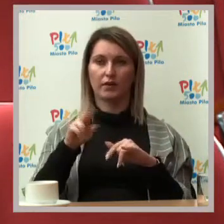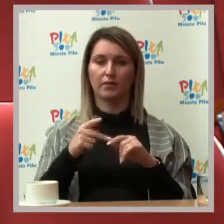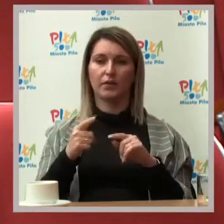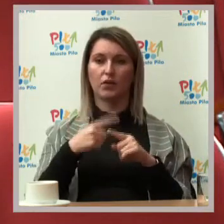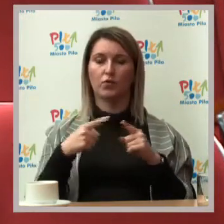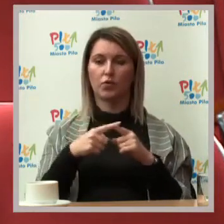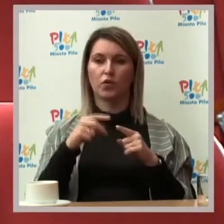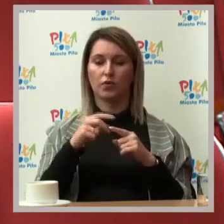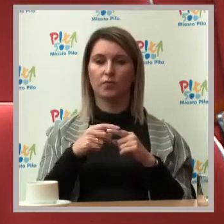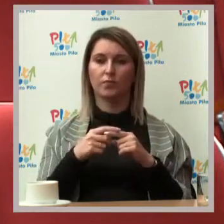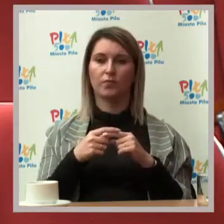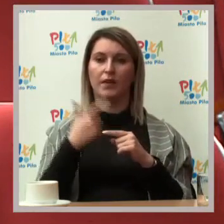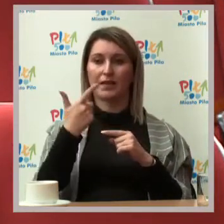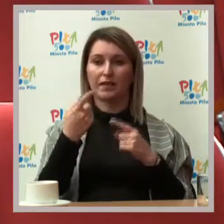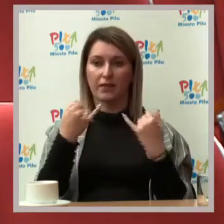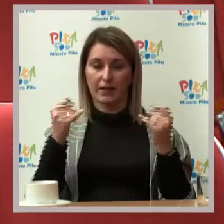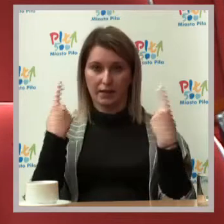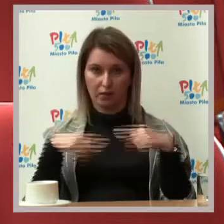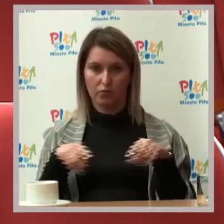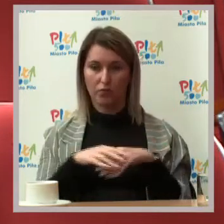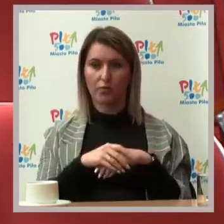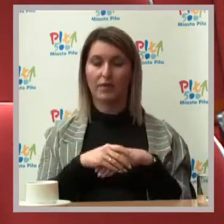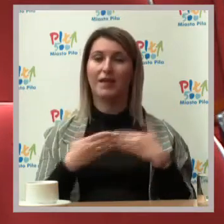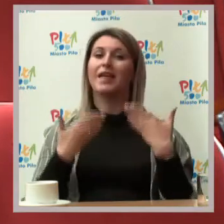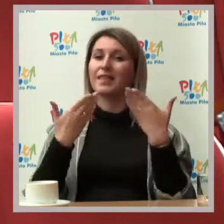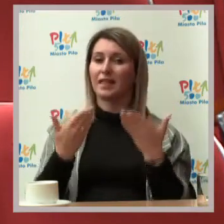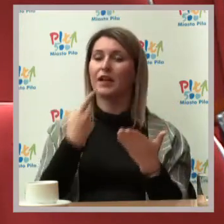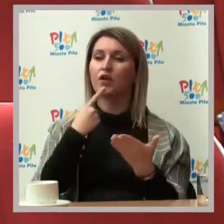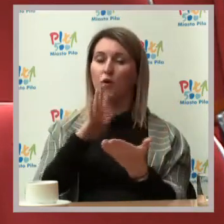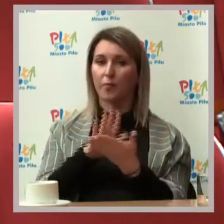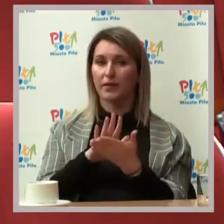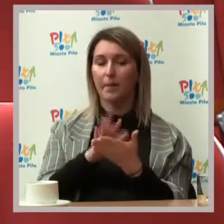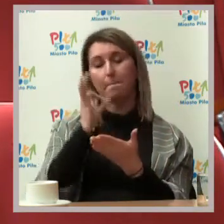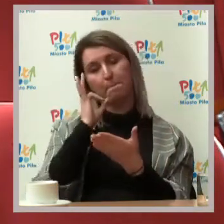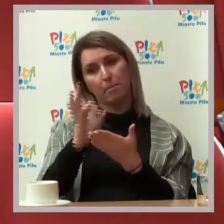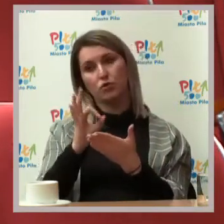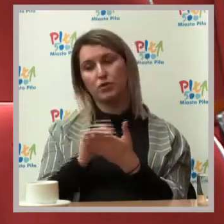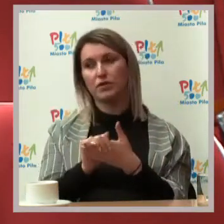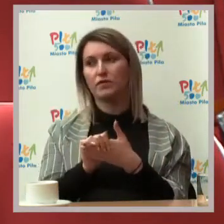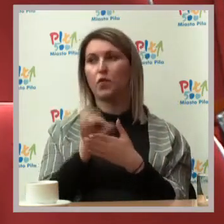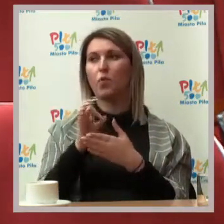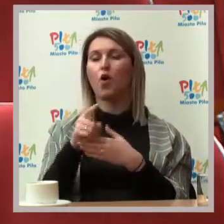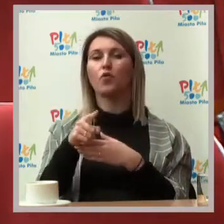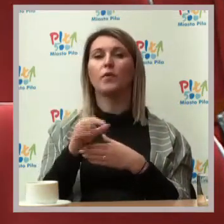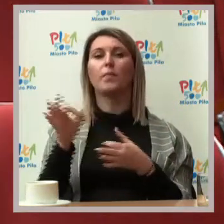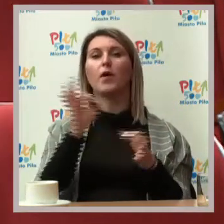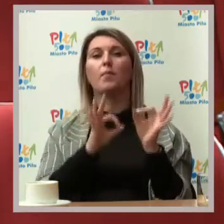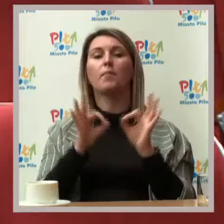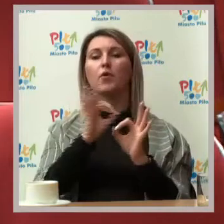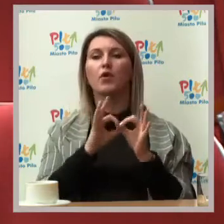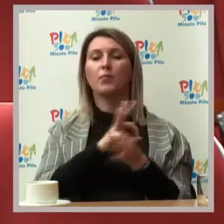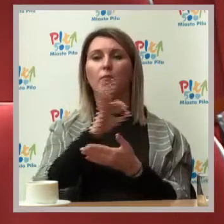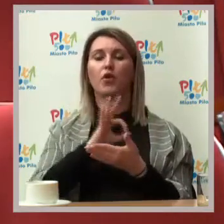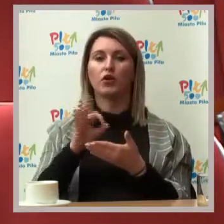członkowie Janina Kotlińska oraz Marzena Węckowicz wyraziło opinię pozytywną o projekcie uchwały wieloletniej